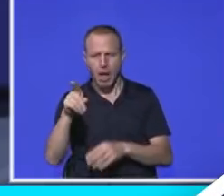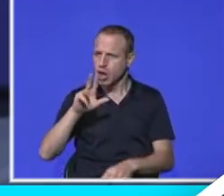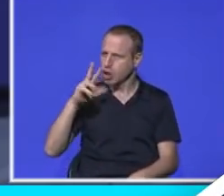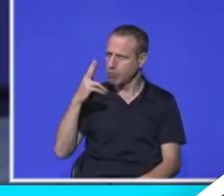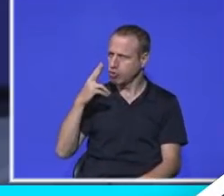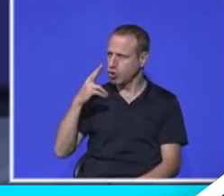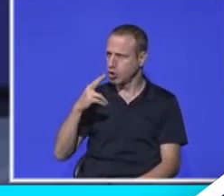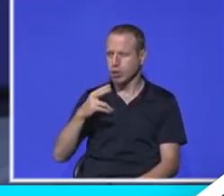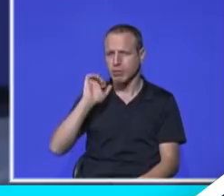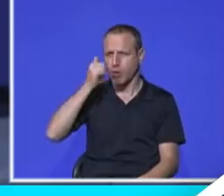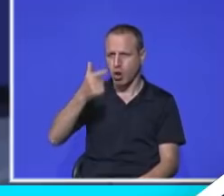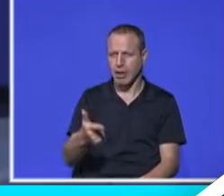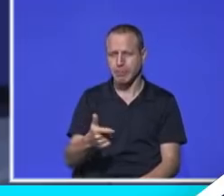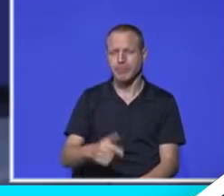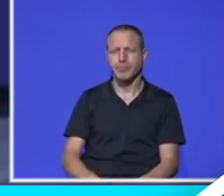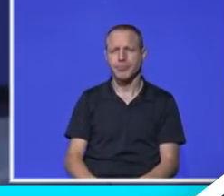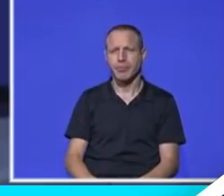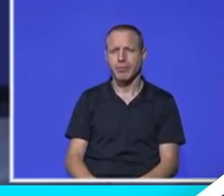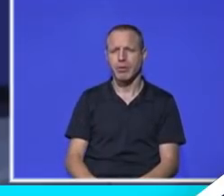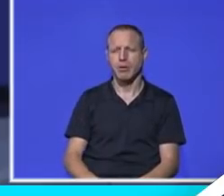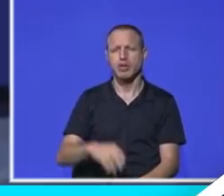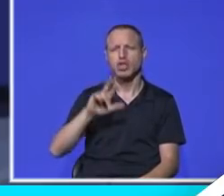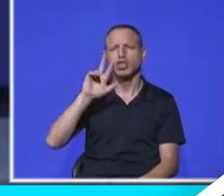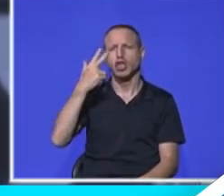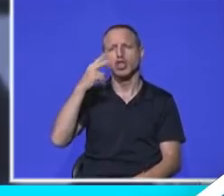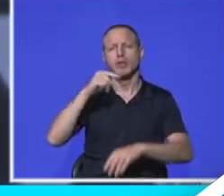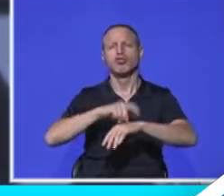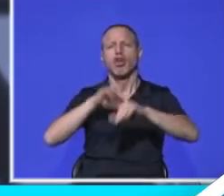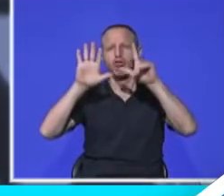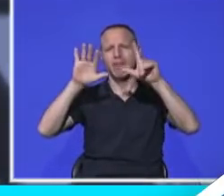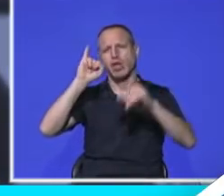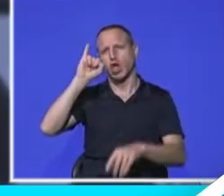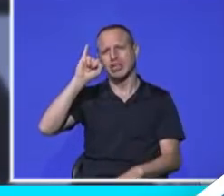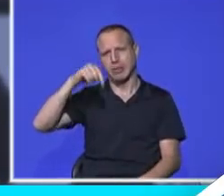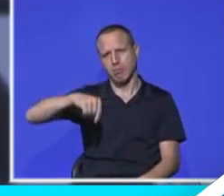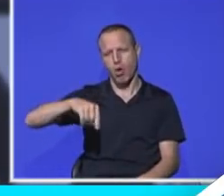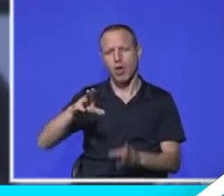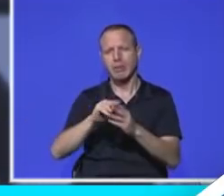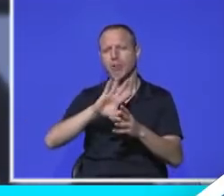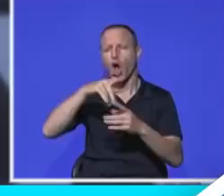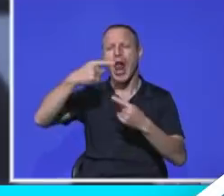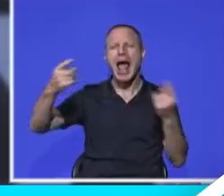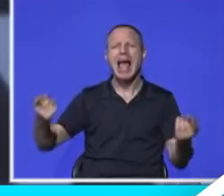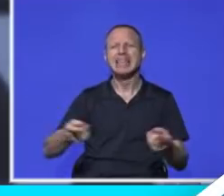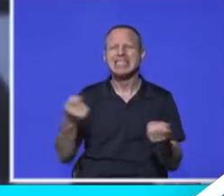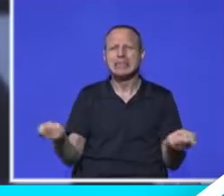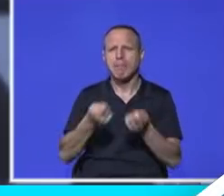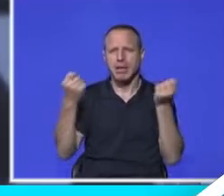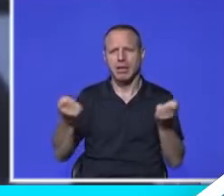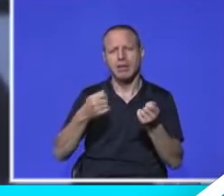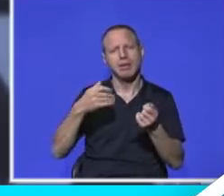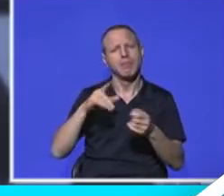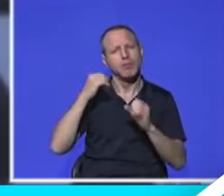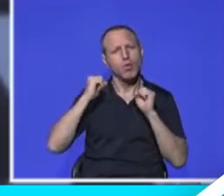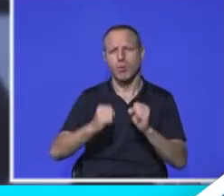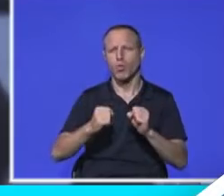שלישי. מחרתיים. שלישי בשעה 7, יוסי פה עם כל הספינים, ותהיו בטוחים שהולכים להיות מלא